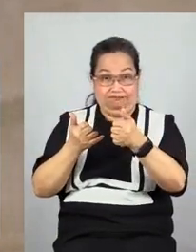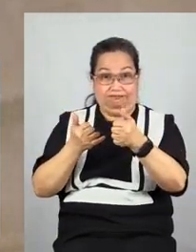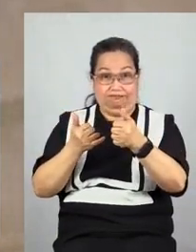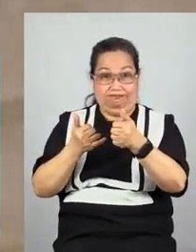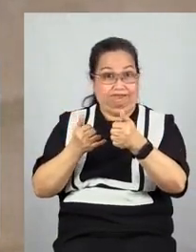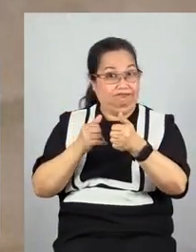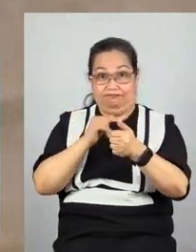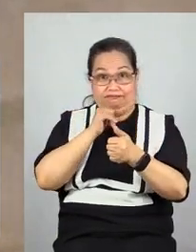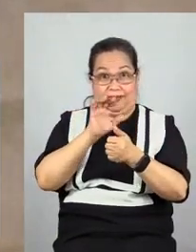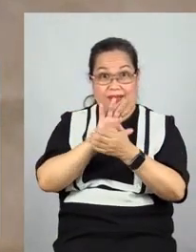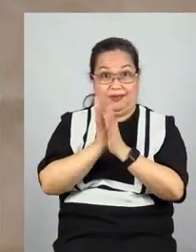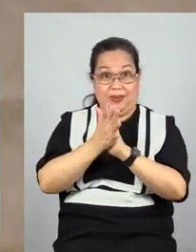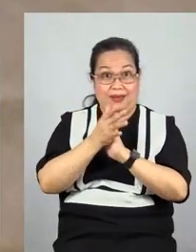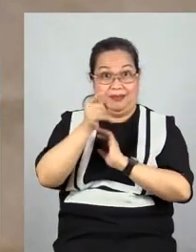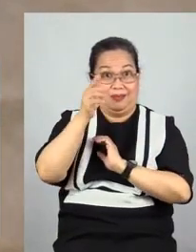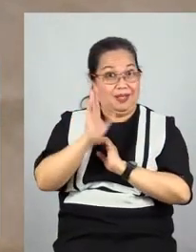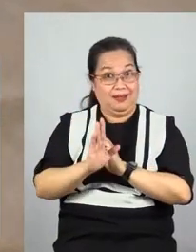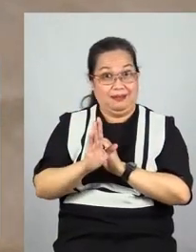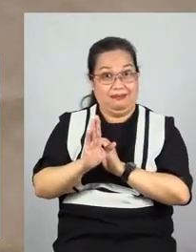hindi na Diyos?